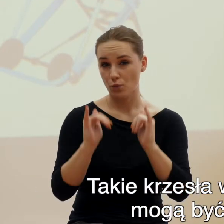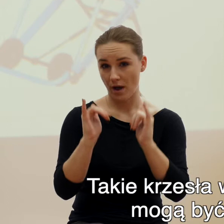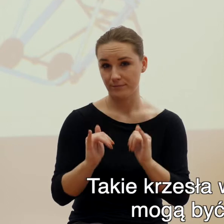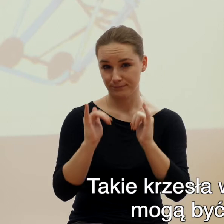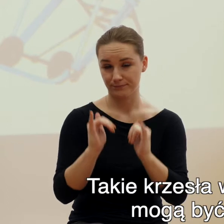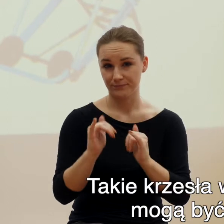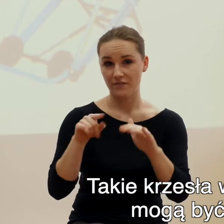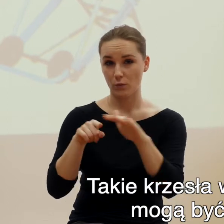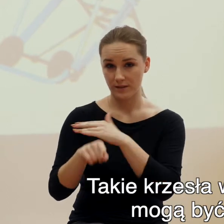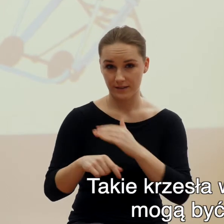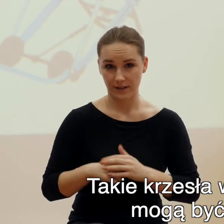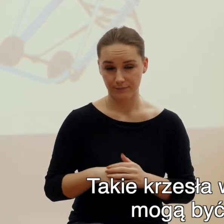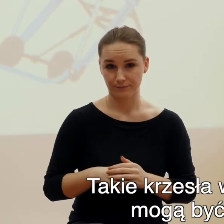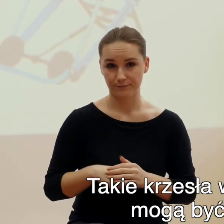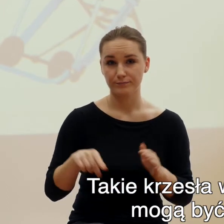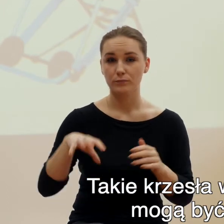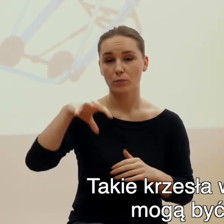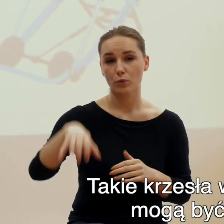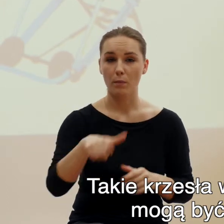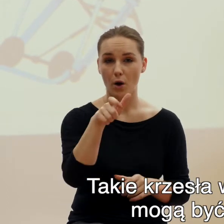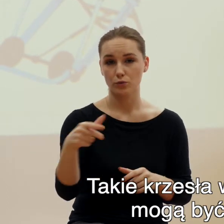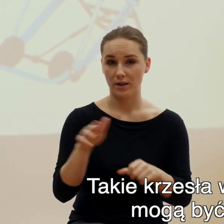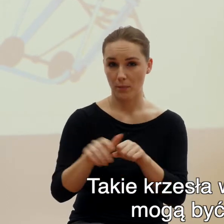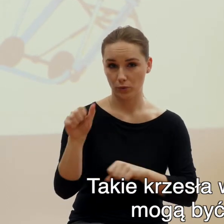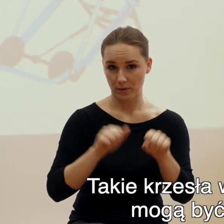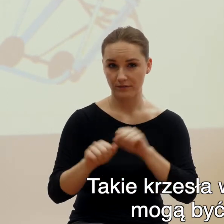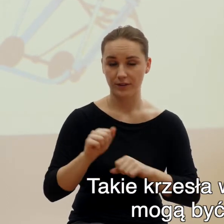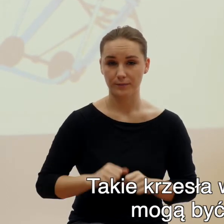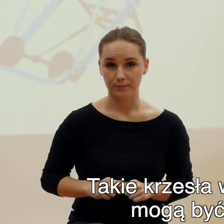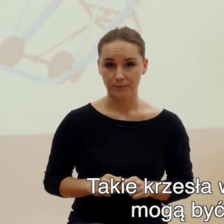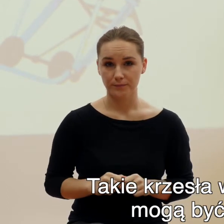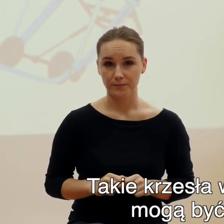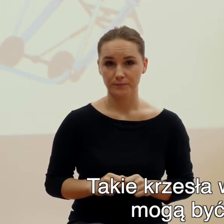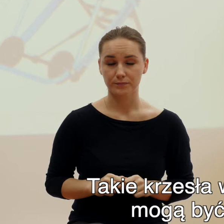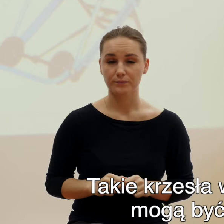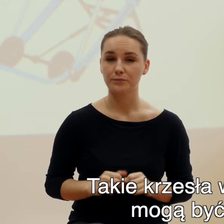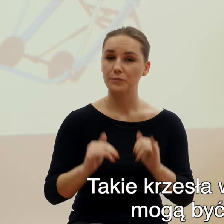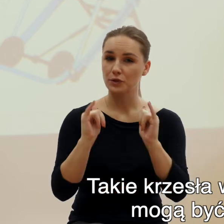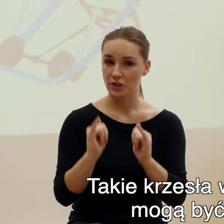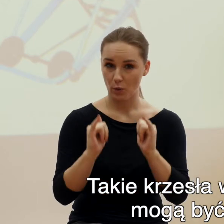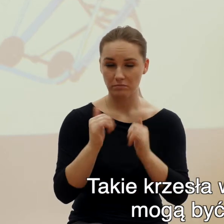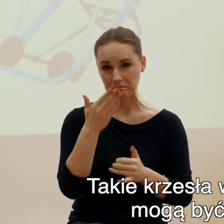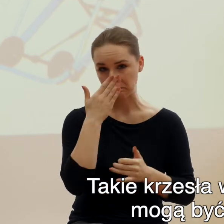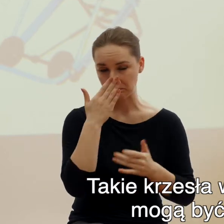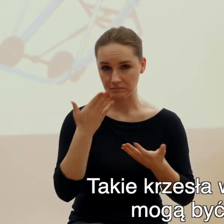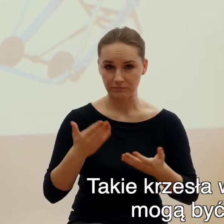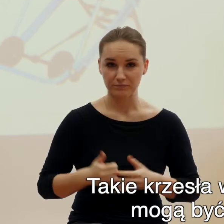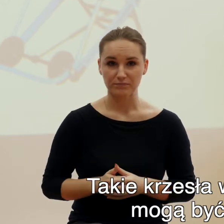Takie krzesła w momencie, gdy potrzeba jest jazdy w dół, mogą być obsługiwane przez jednego